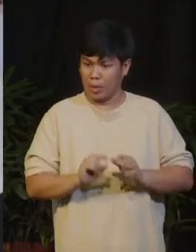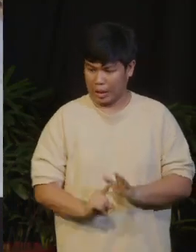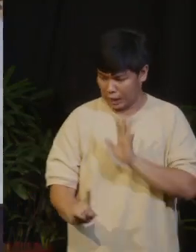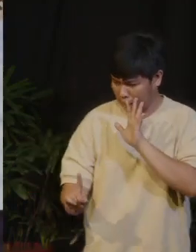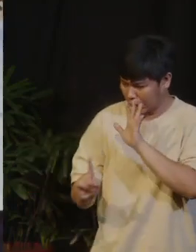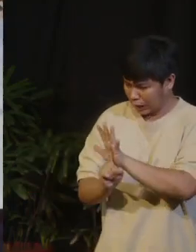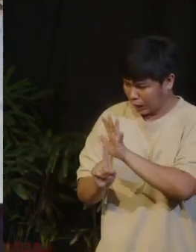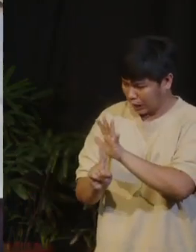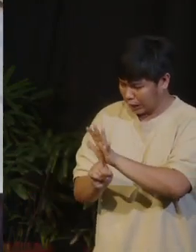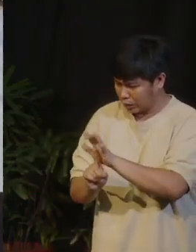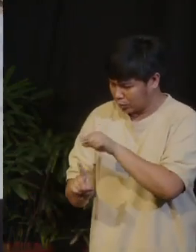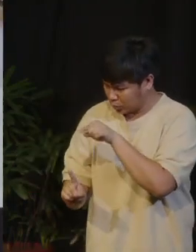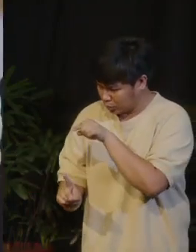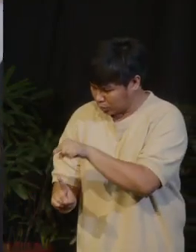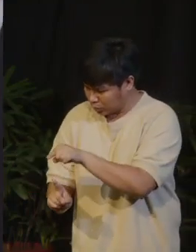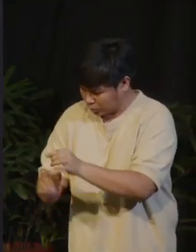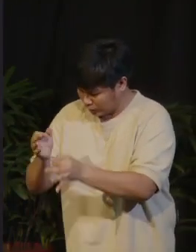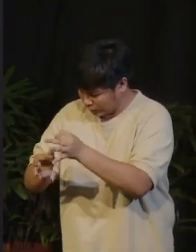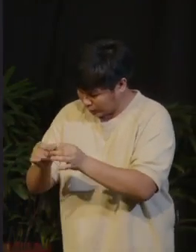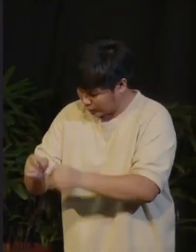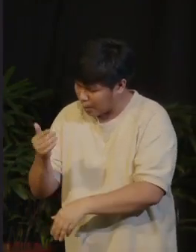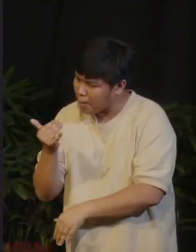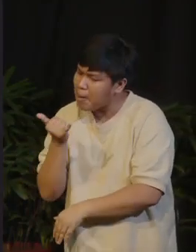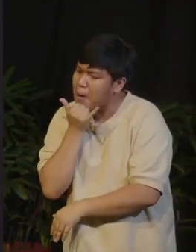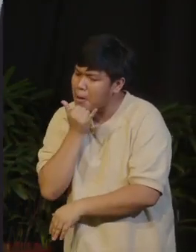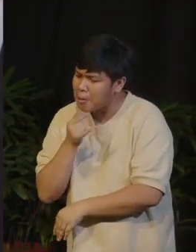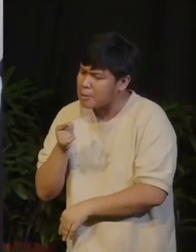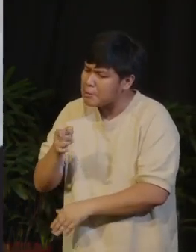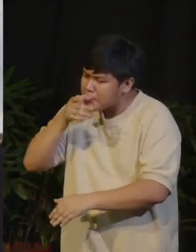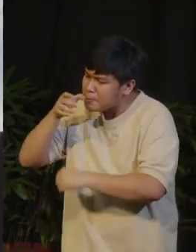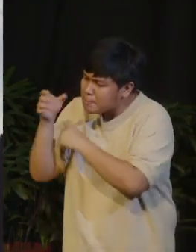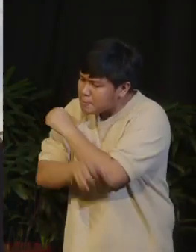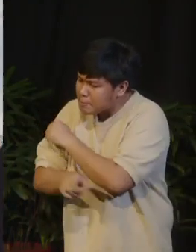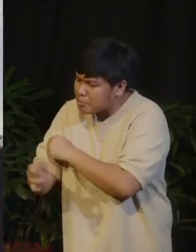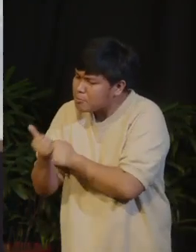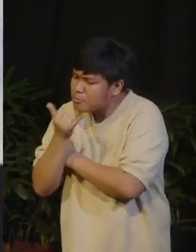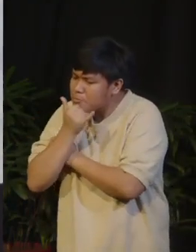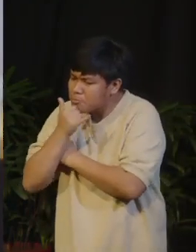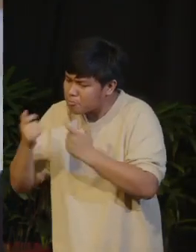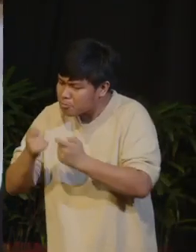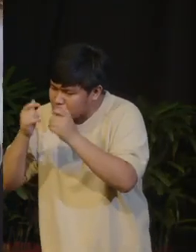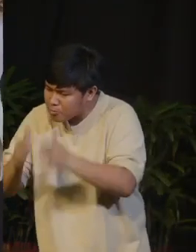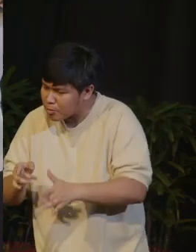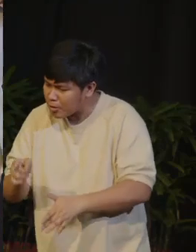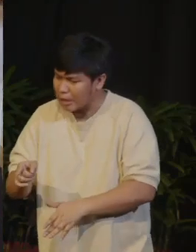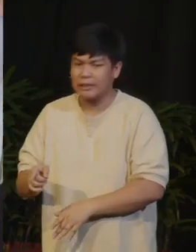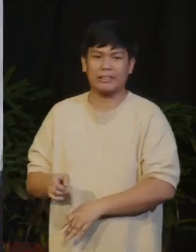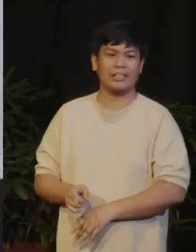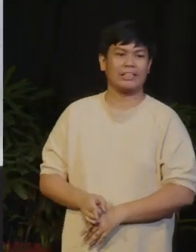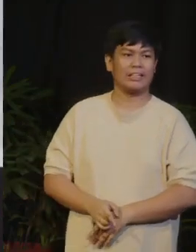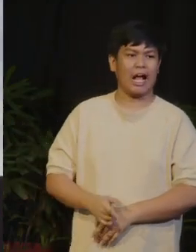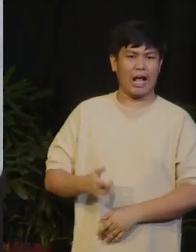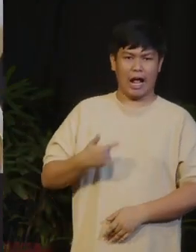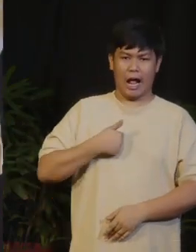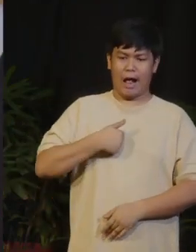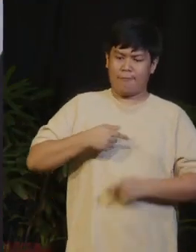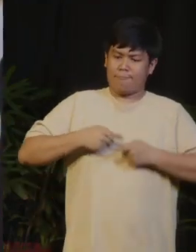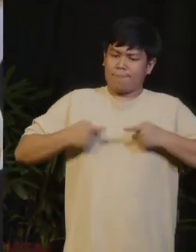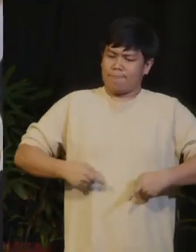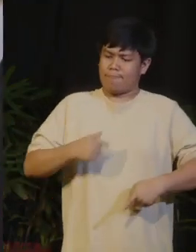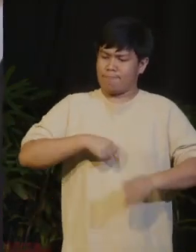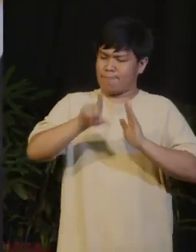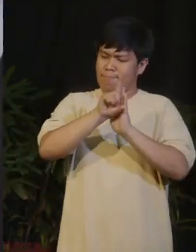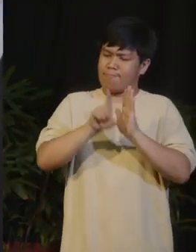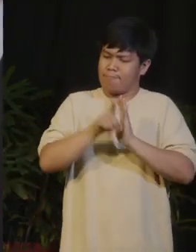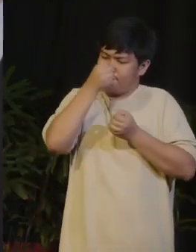mahilig manghusga, mahilig magkundina ng mga sinners, ng mga makasalanan sa kanilang